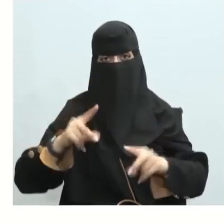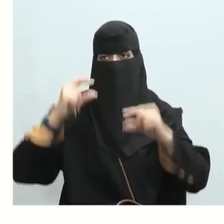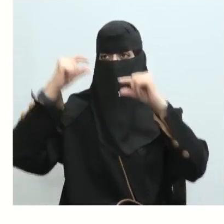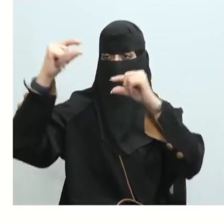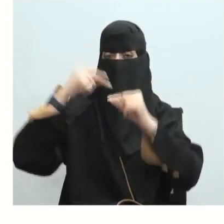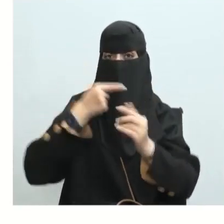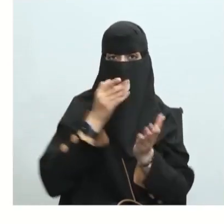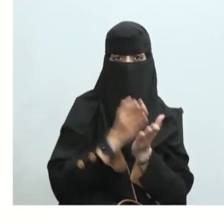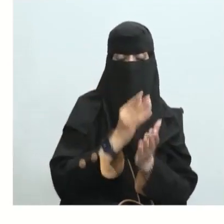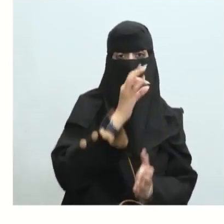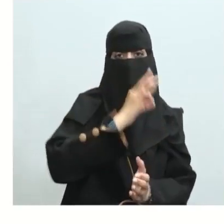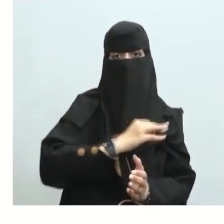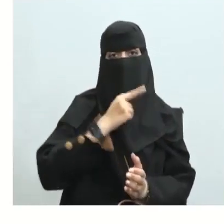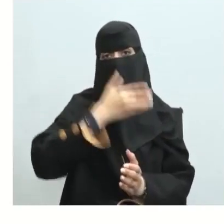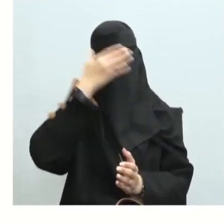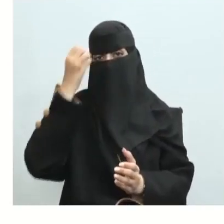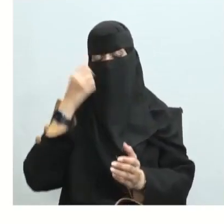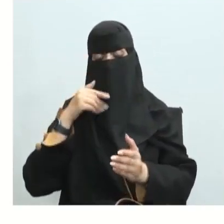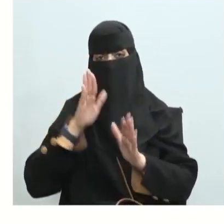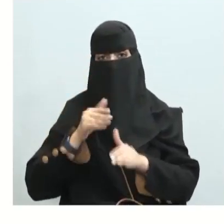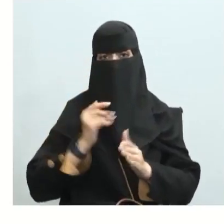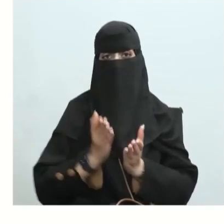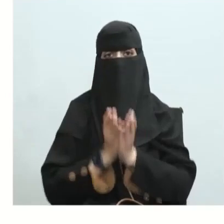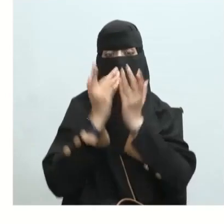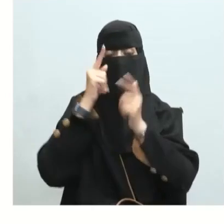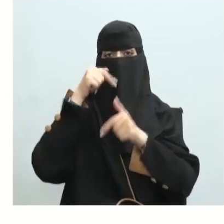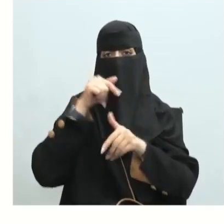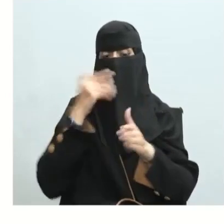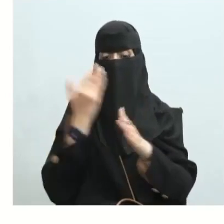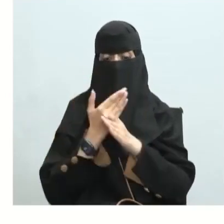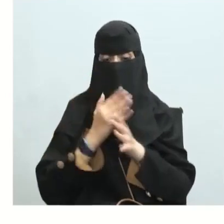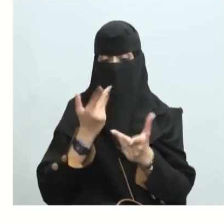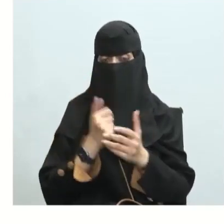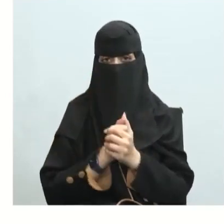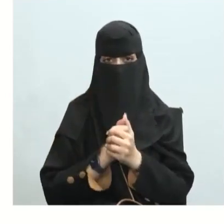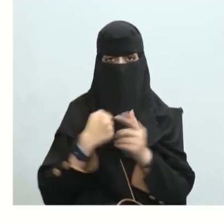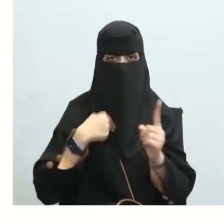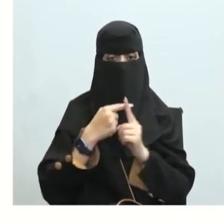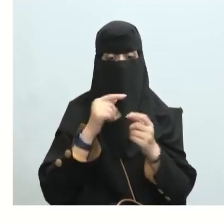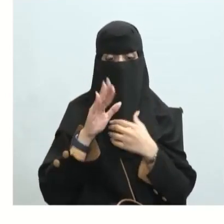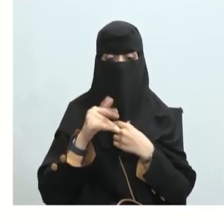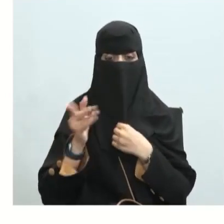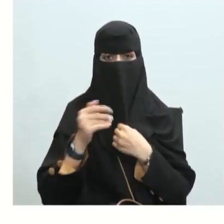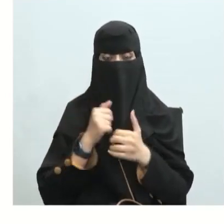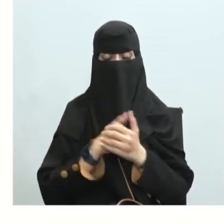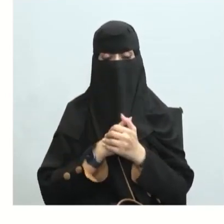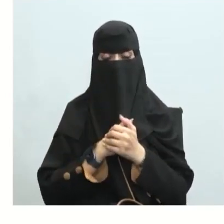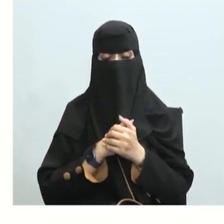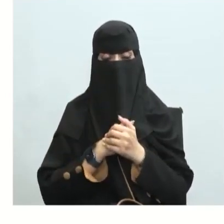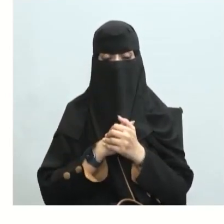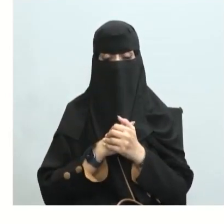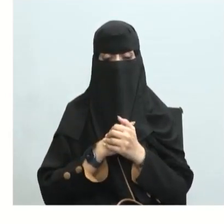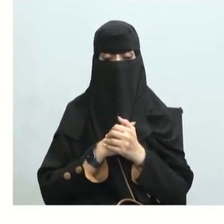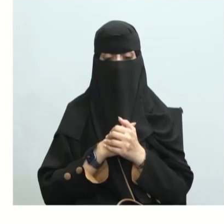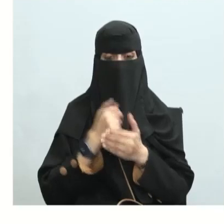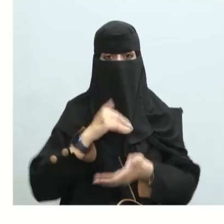عن فضل القران وحفظه لماذا هنا الاسباب والاهداف لهذا الحفل او لهذا التكريم